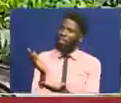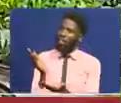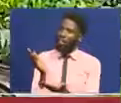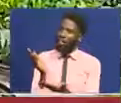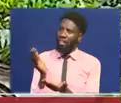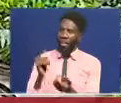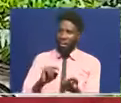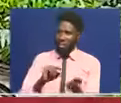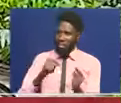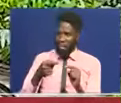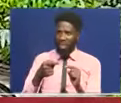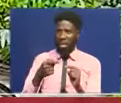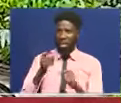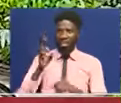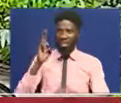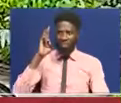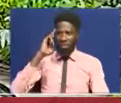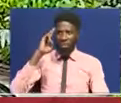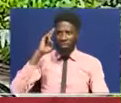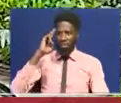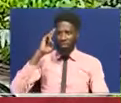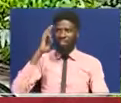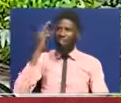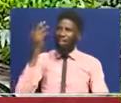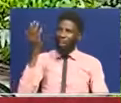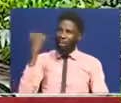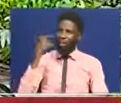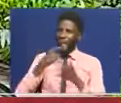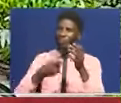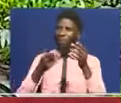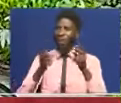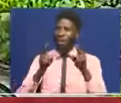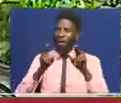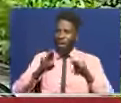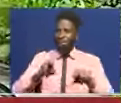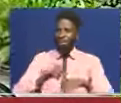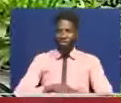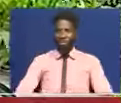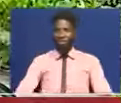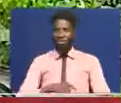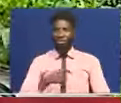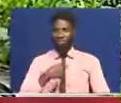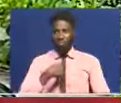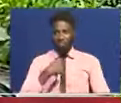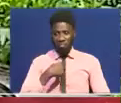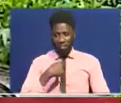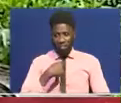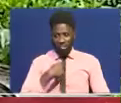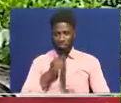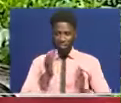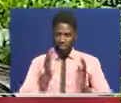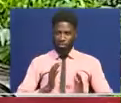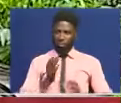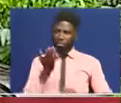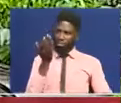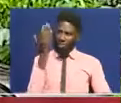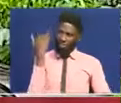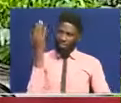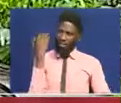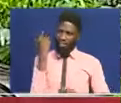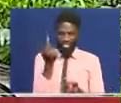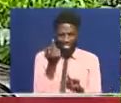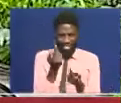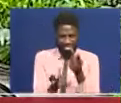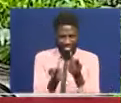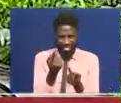makovu yanayowakumbusha mara kwa mara kuhusu tukio hilo. Mimi yule mpishi mwenye nilipigwa chini pale, nilivamiwa